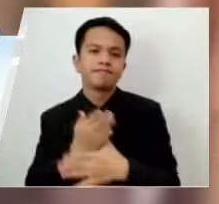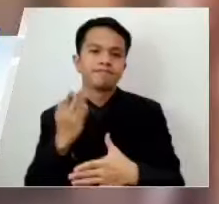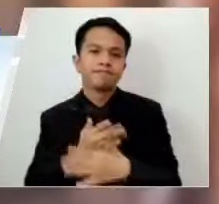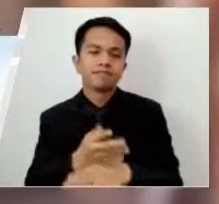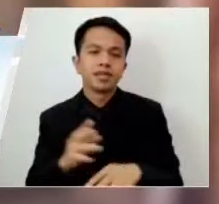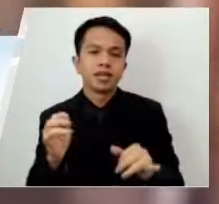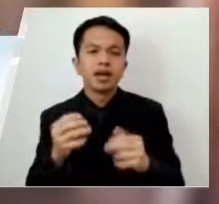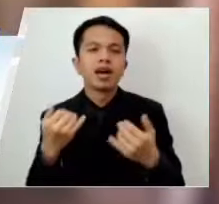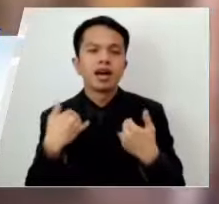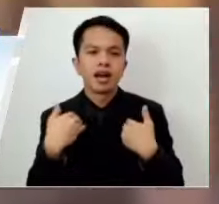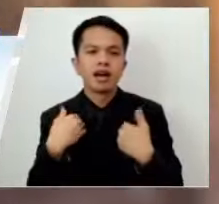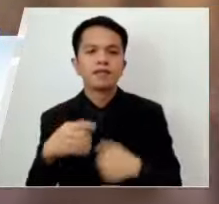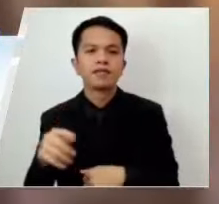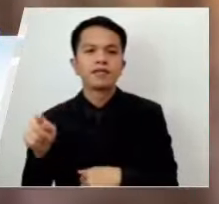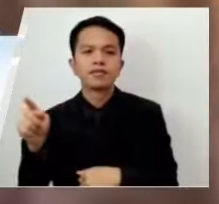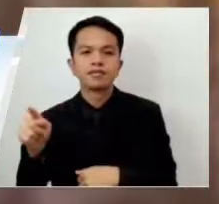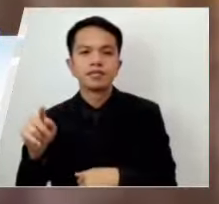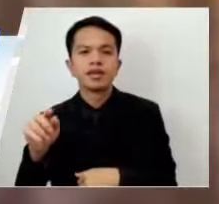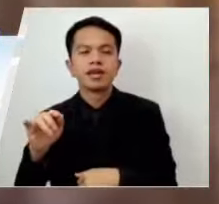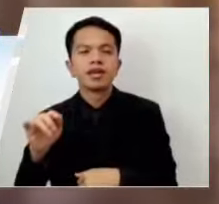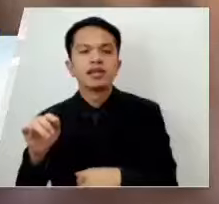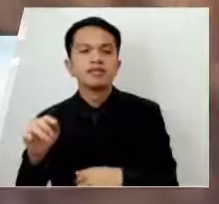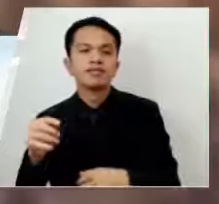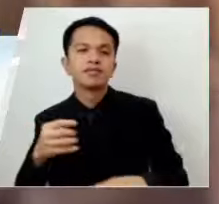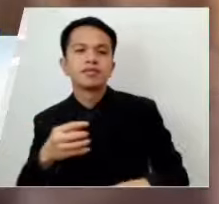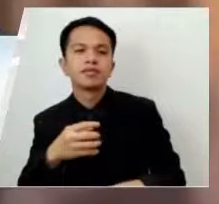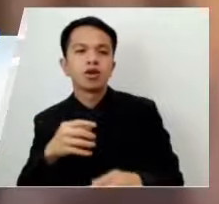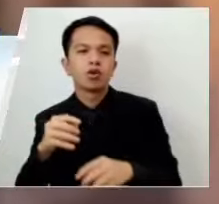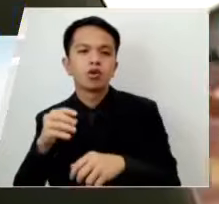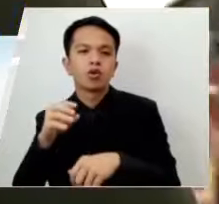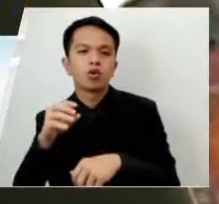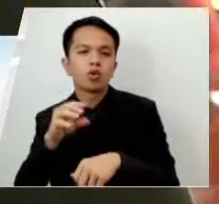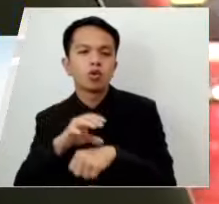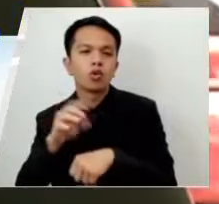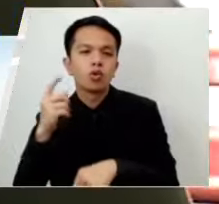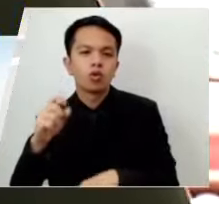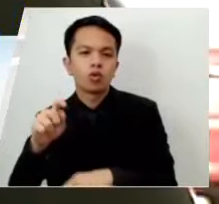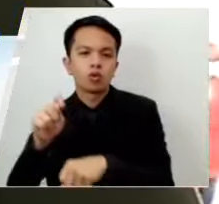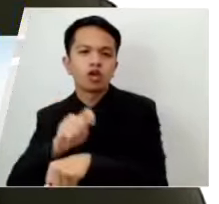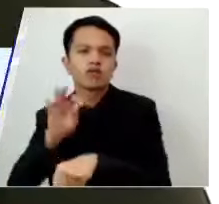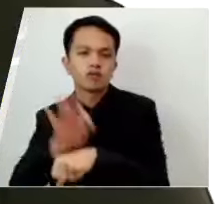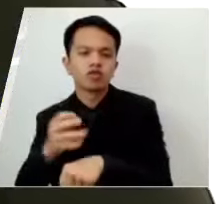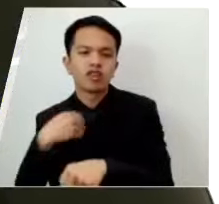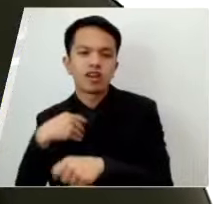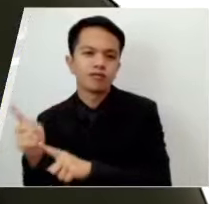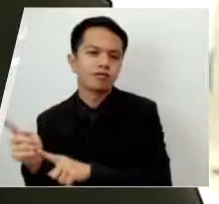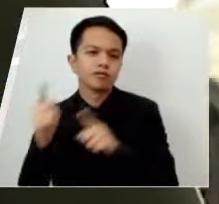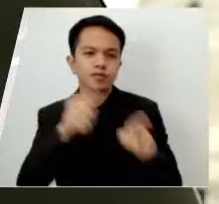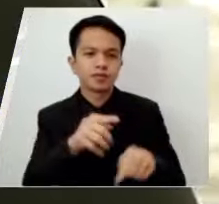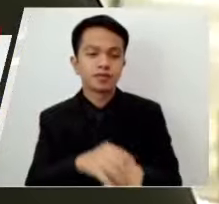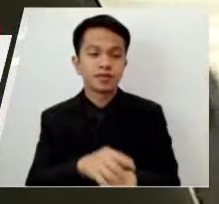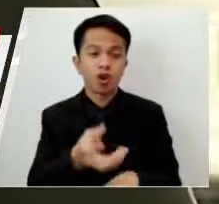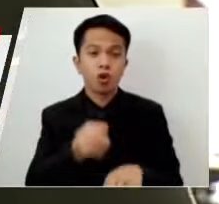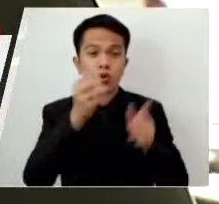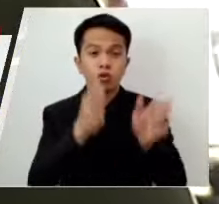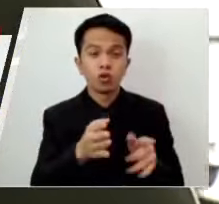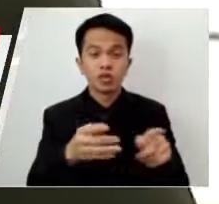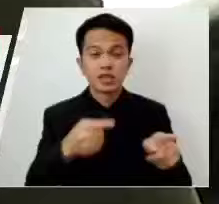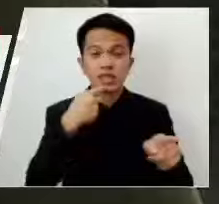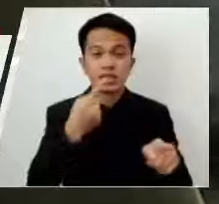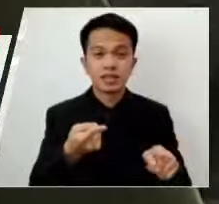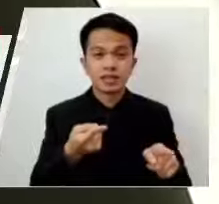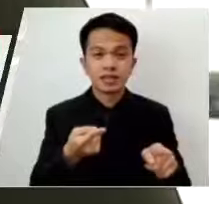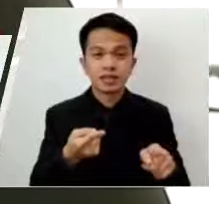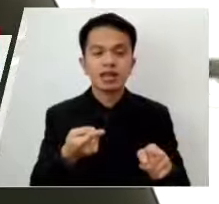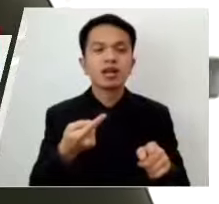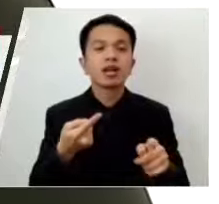ng IACT o Interagency Council for Traffic Task Force. Itong may-ari ng sasakyan, sabi nga niya is galing